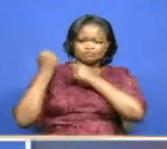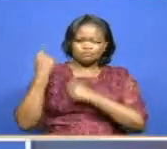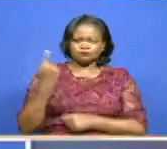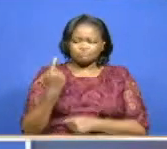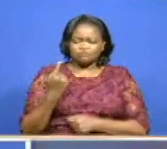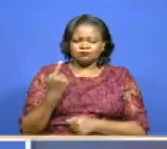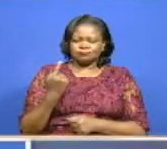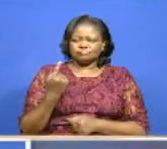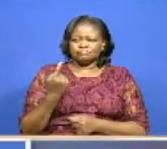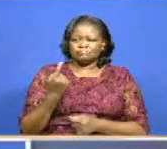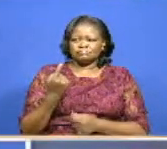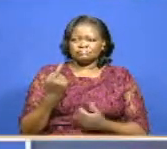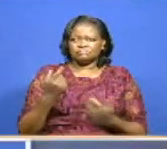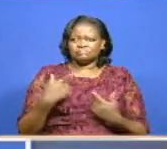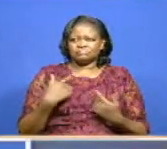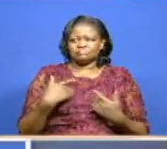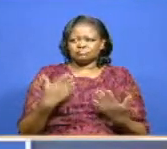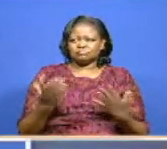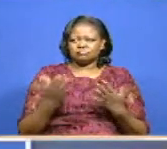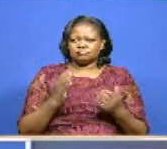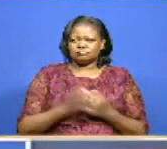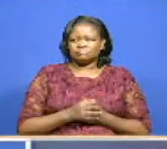60